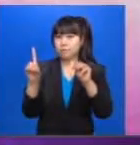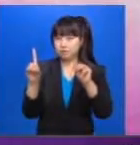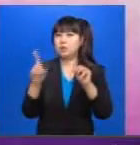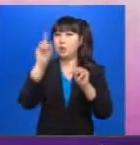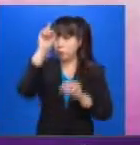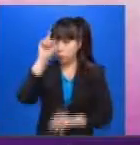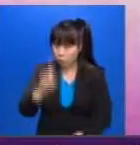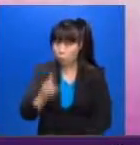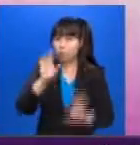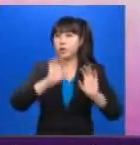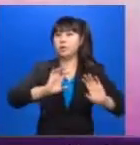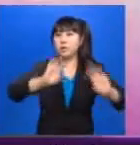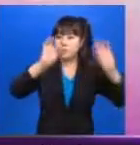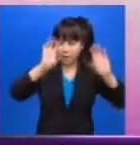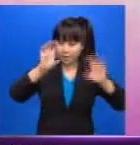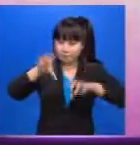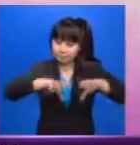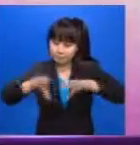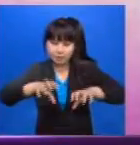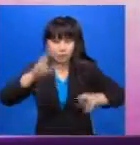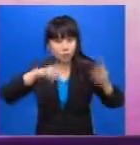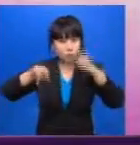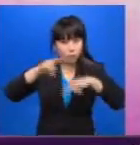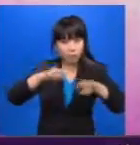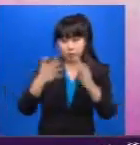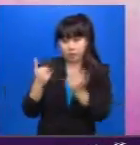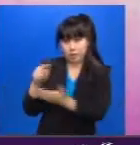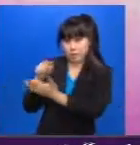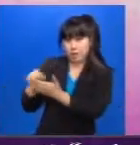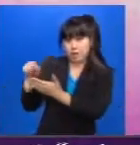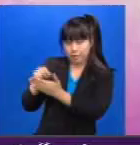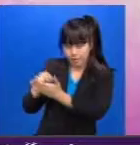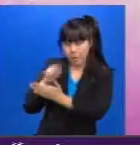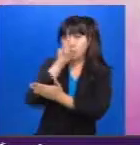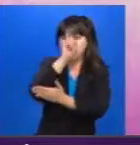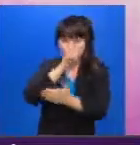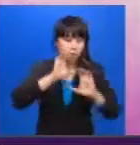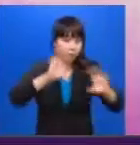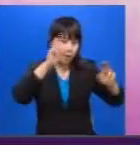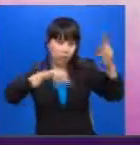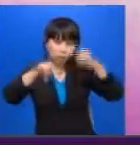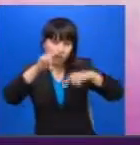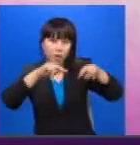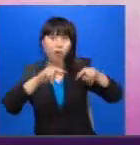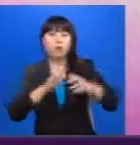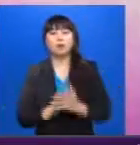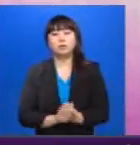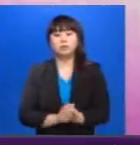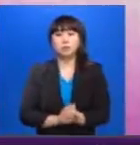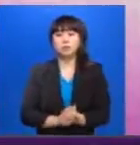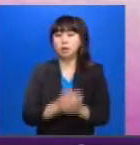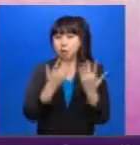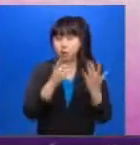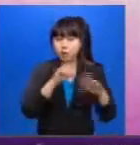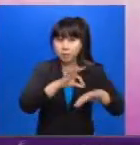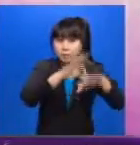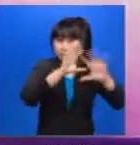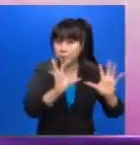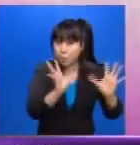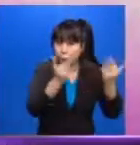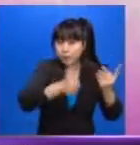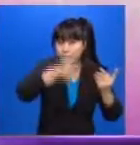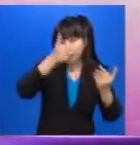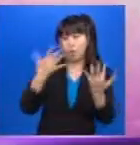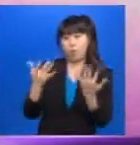มีรัฐบาลดูแลการบริหารงานในช่วงที่มีการเลือกตั้งเพื่อไม่ให้เกิดสุญญากาศและจัดพ้นสภาพก็ต่อเมื่อมีรัฐบาลชุด